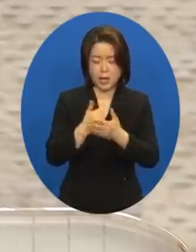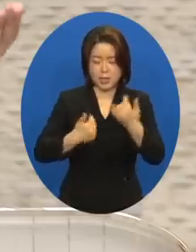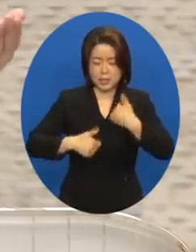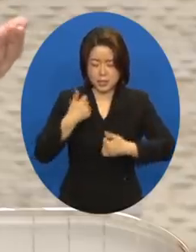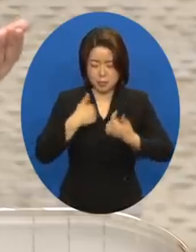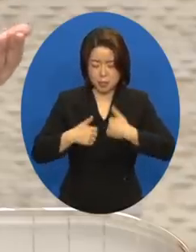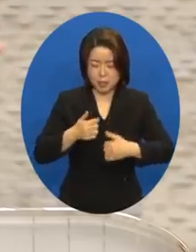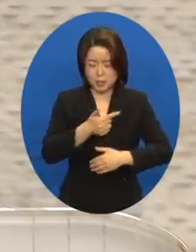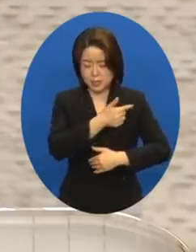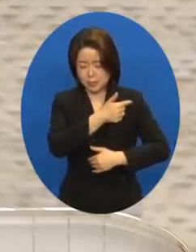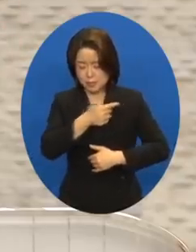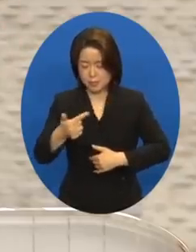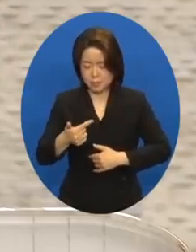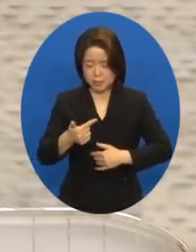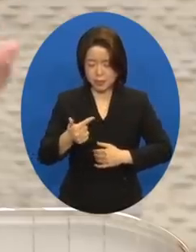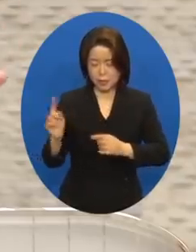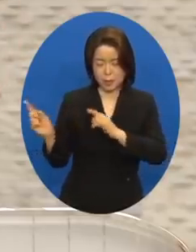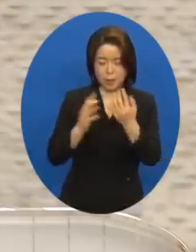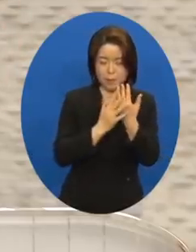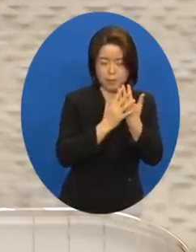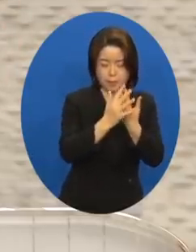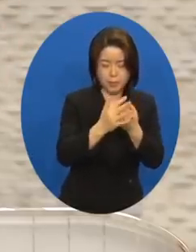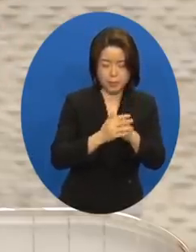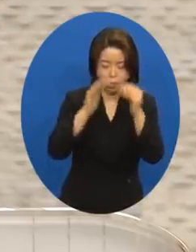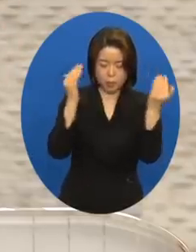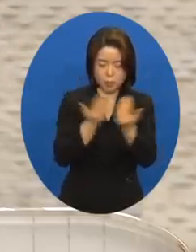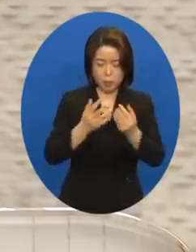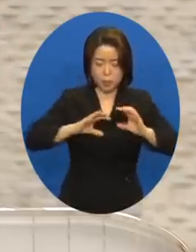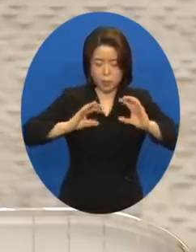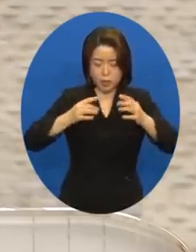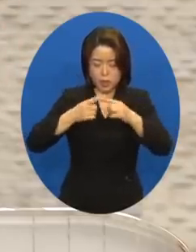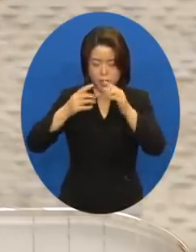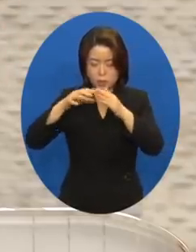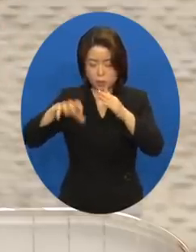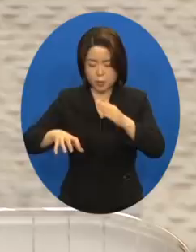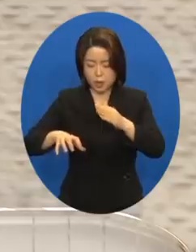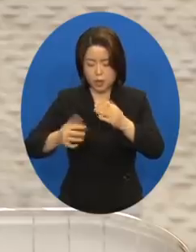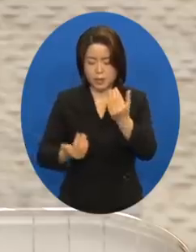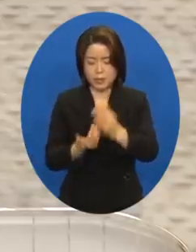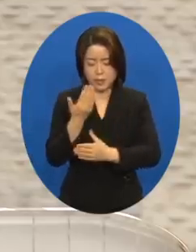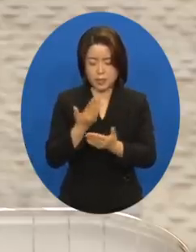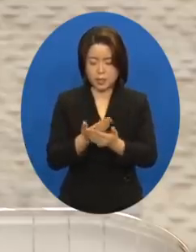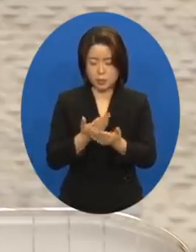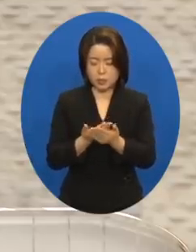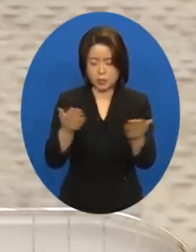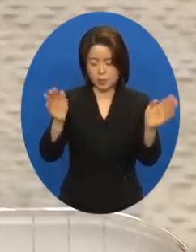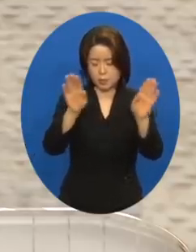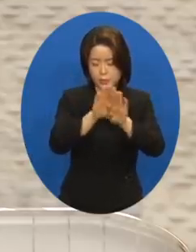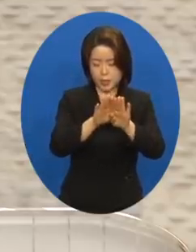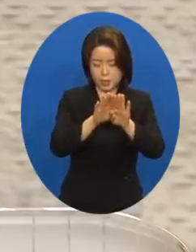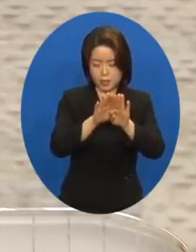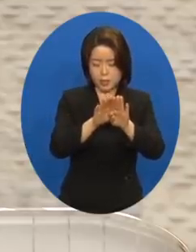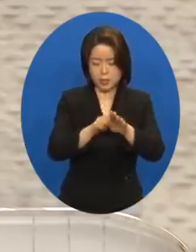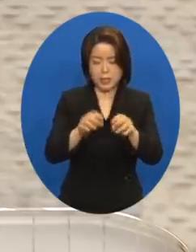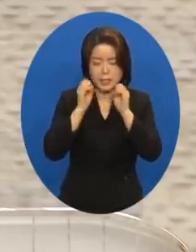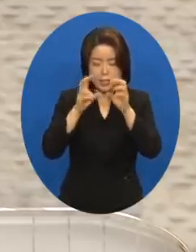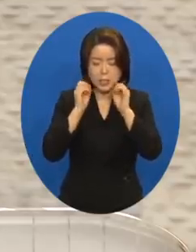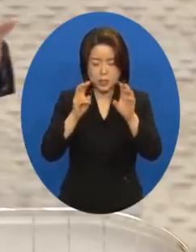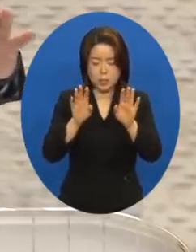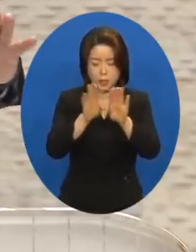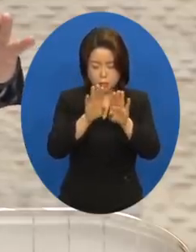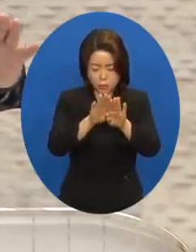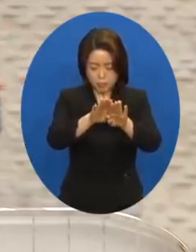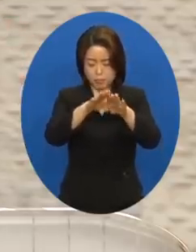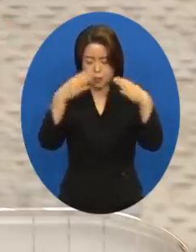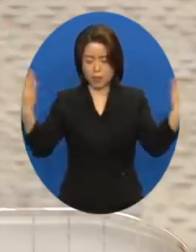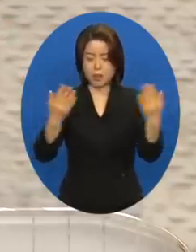대붕 이 온 나라와 교회 안에 일어나게 하소서 곡 닫혀진 선교의 문들이 새롭게 활짝